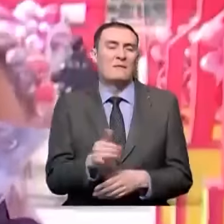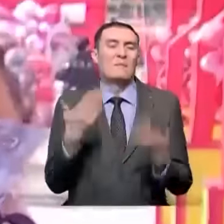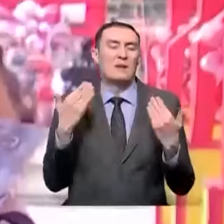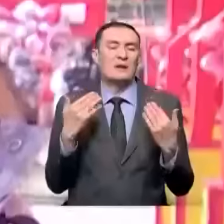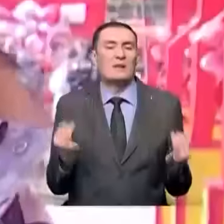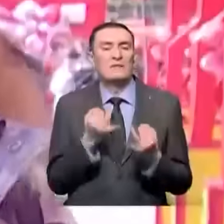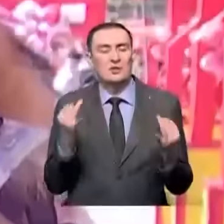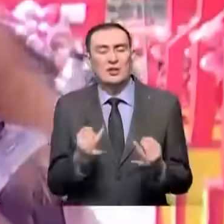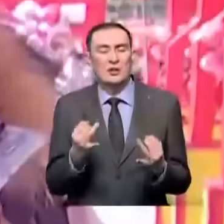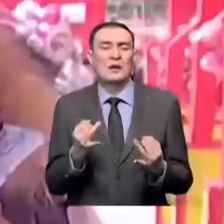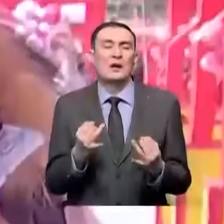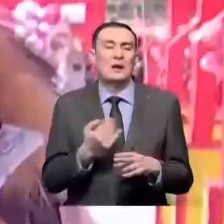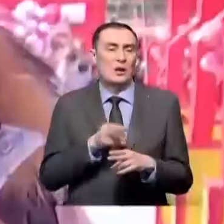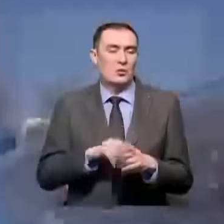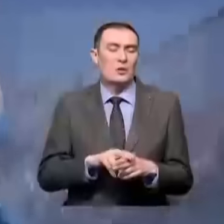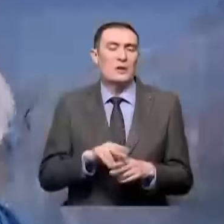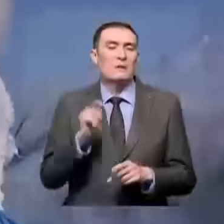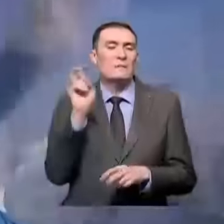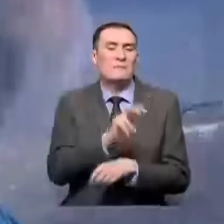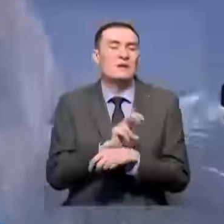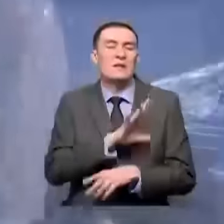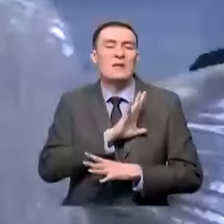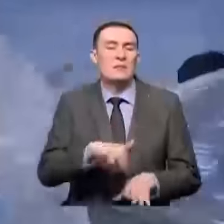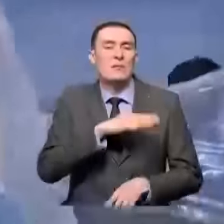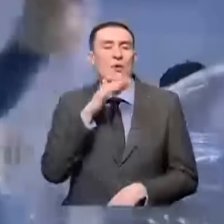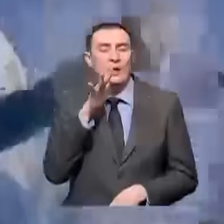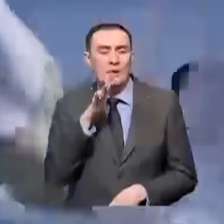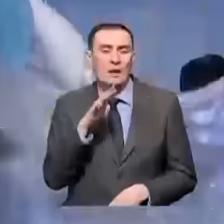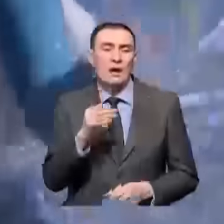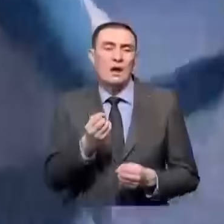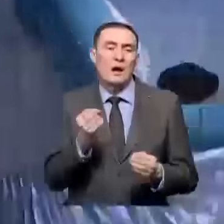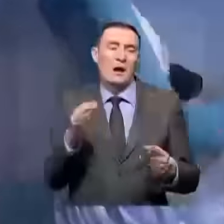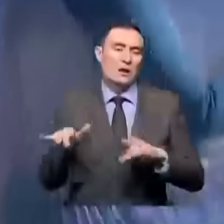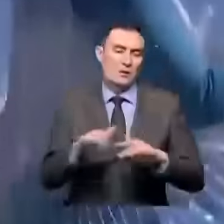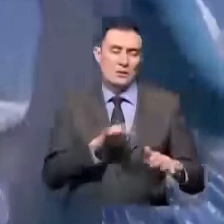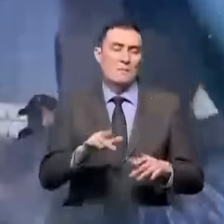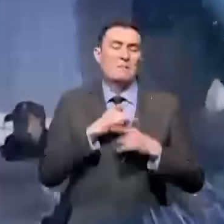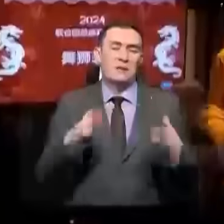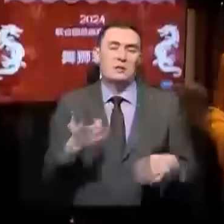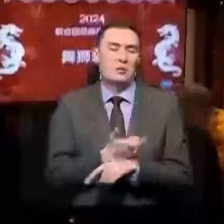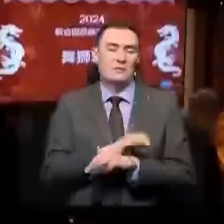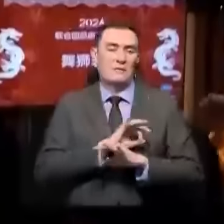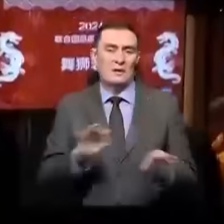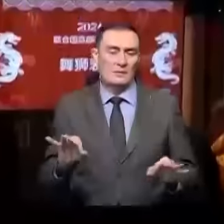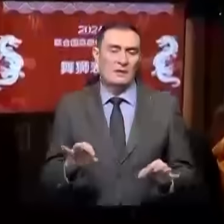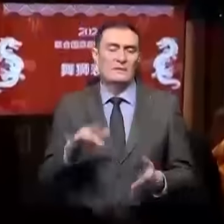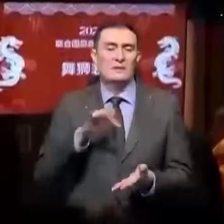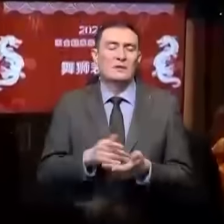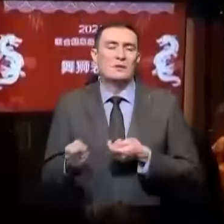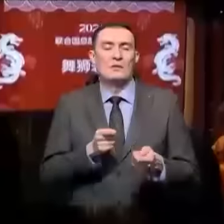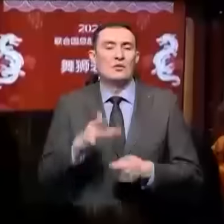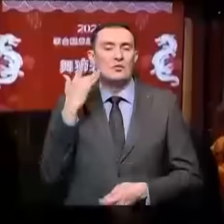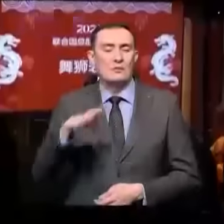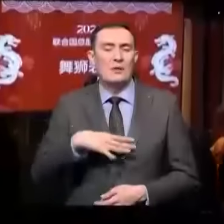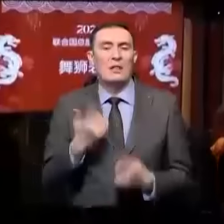развлечений Шицзиншань, который не посещали уже много лет. Атмосфера праздника здесь великолепная. В штаб-квартире ООН в Нью-Йорке